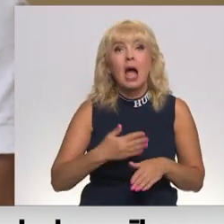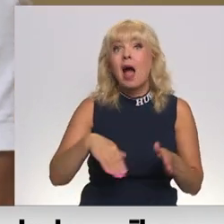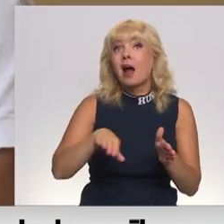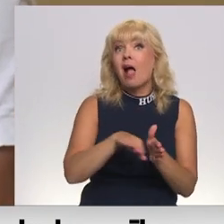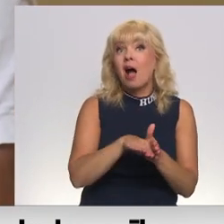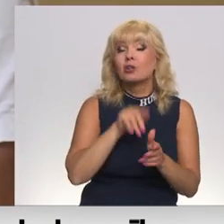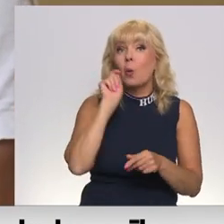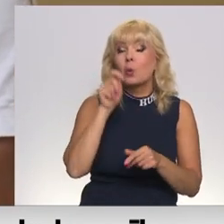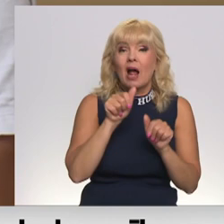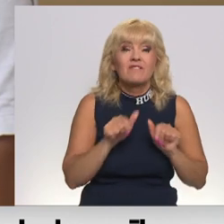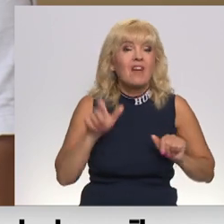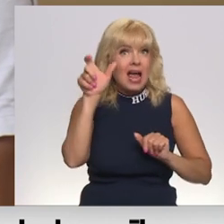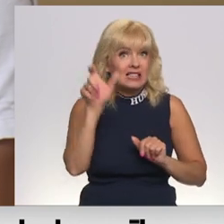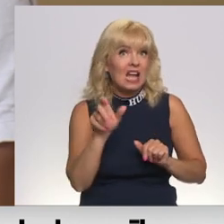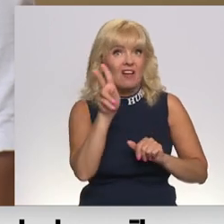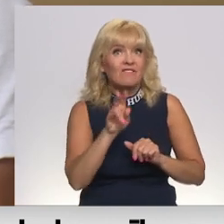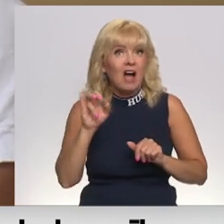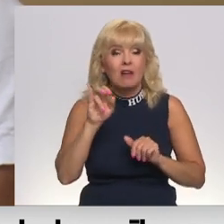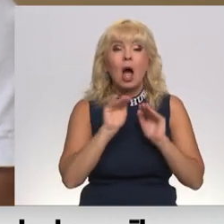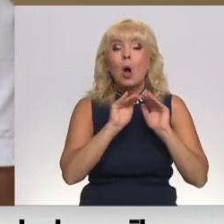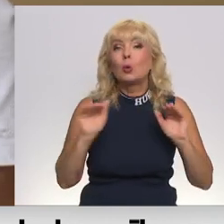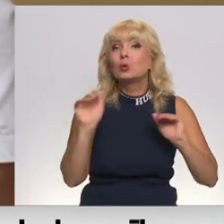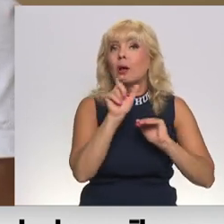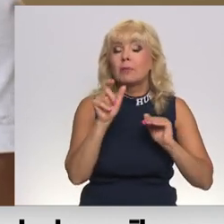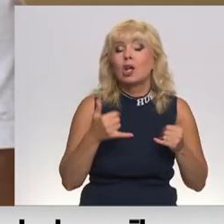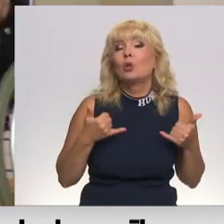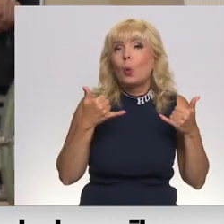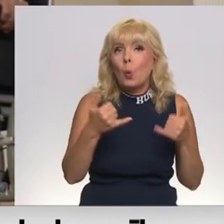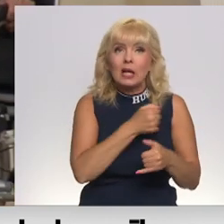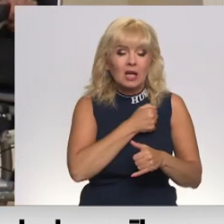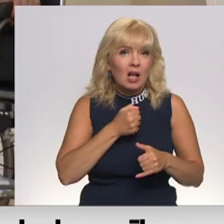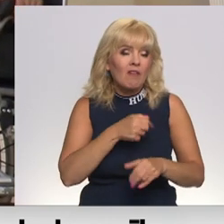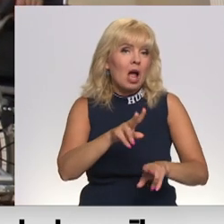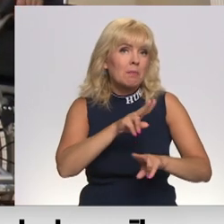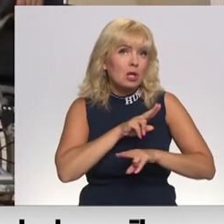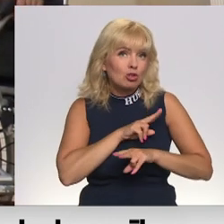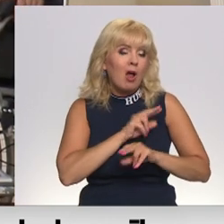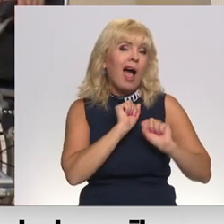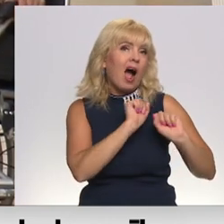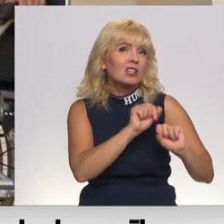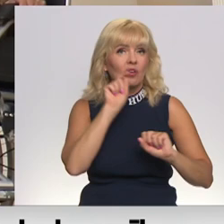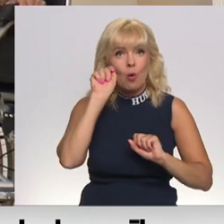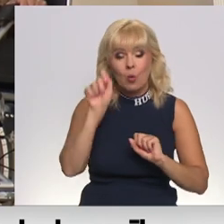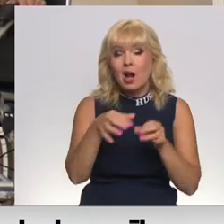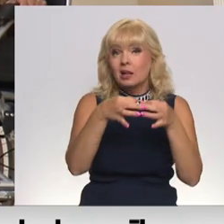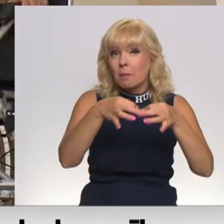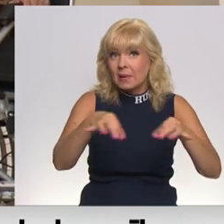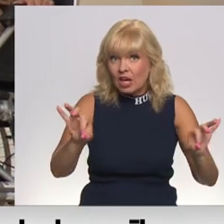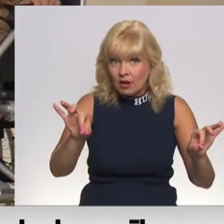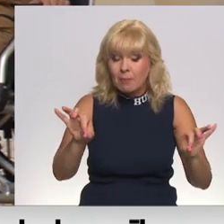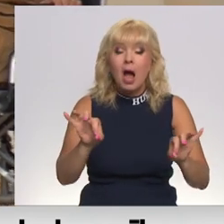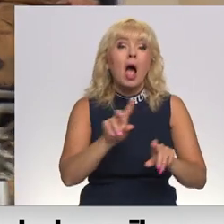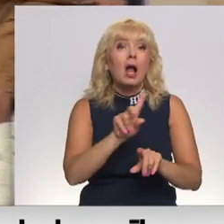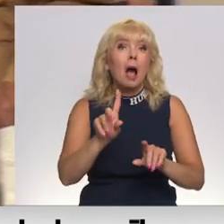Klātesot Ukrainas vēstniekam Vaivaros ar klusumu brīdi tika godināti karavīri, kas krituši aizstāvot Ukrainas brīvību, bet tie,